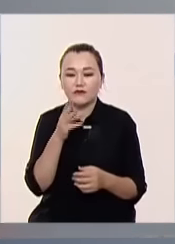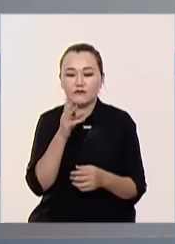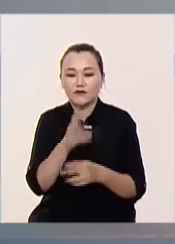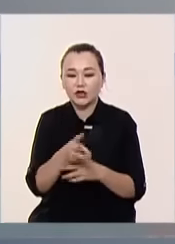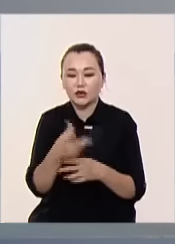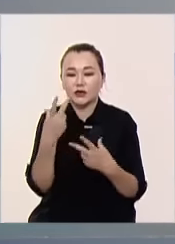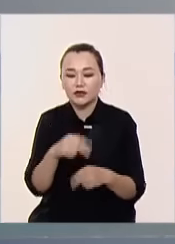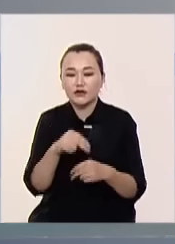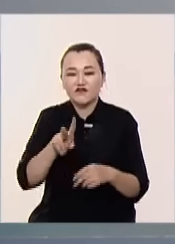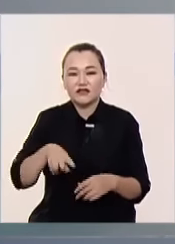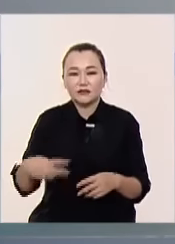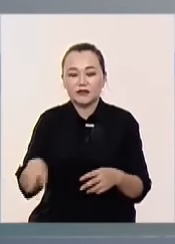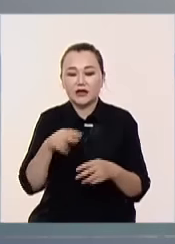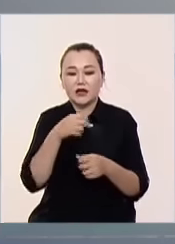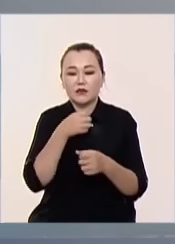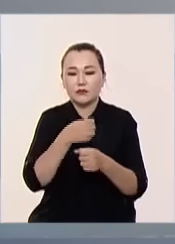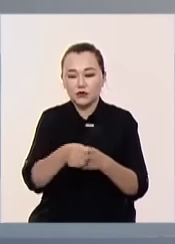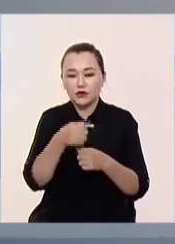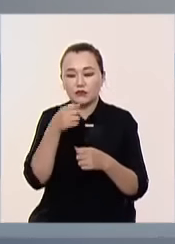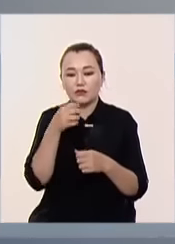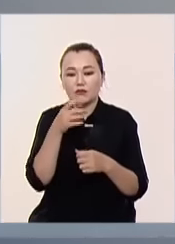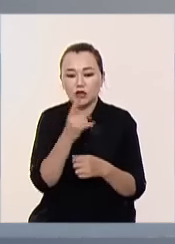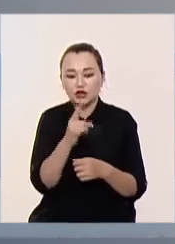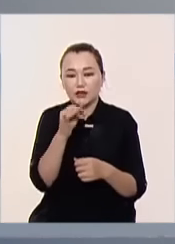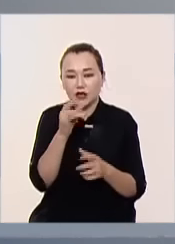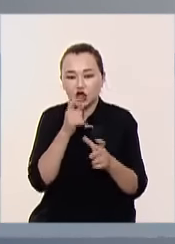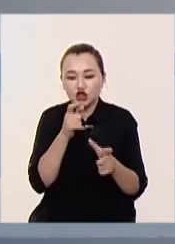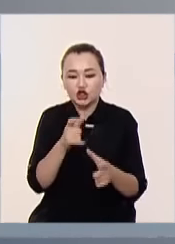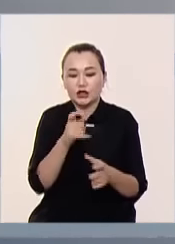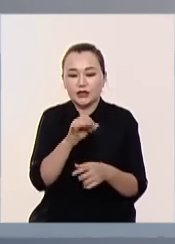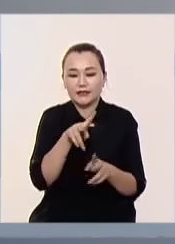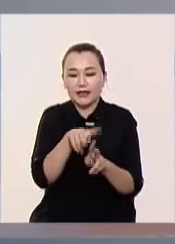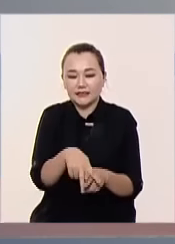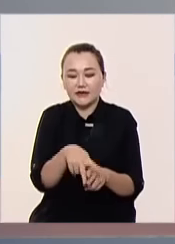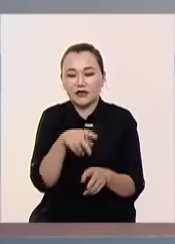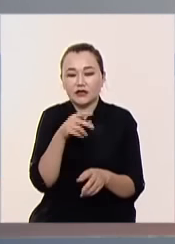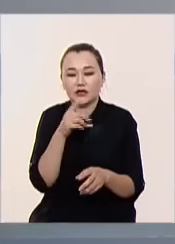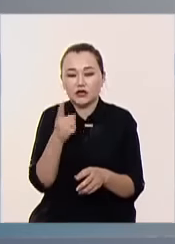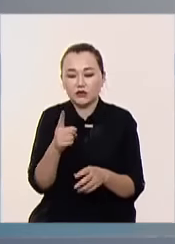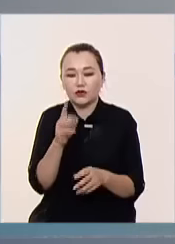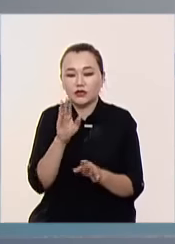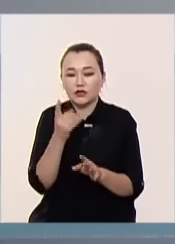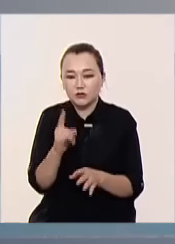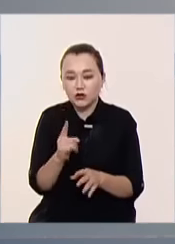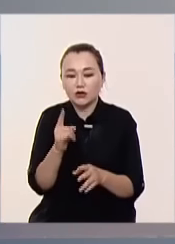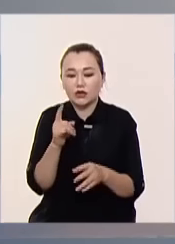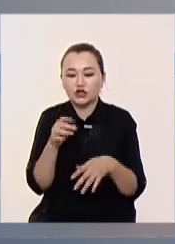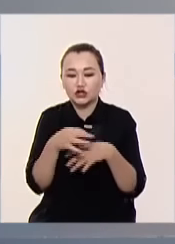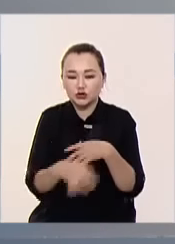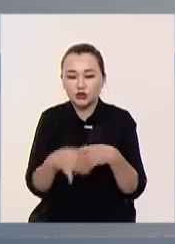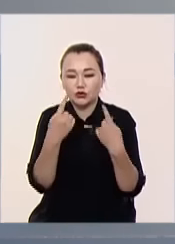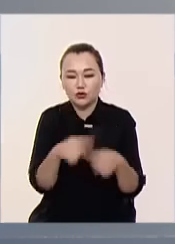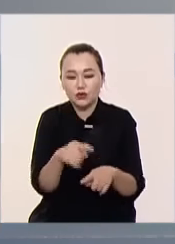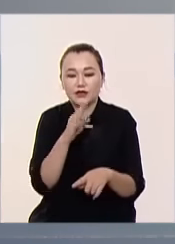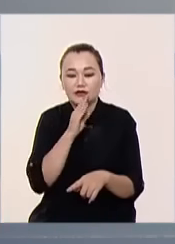где воспитатель бьет малыша и кричит на него, а также заставляют одну из воспитанниц применить жестокость к